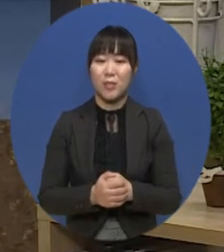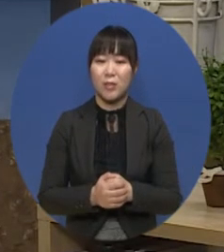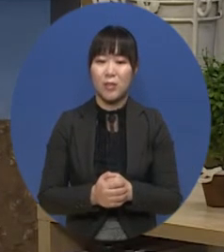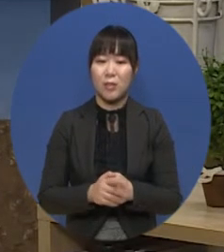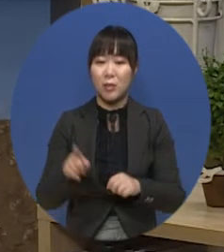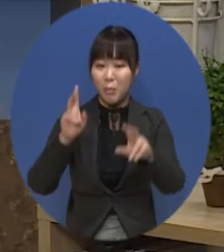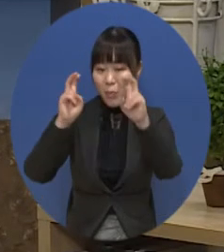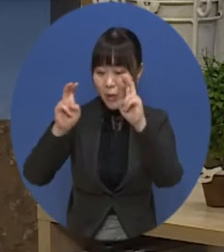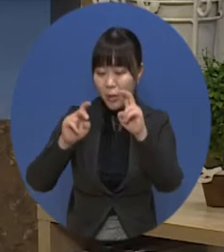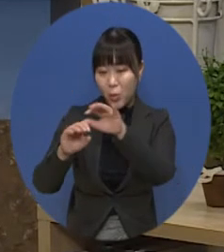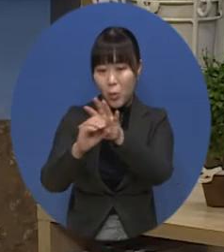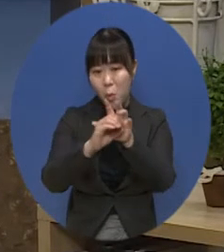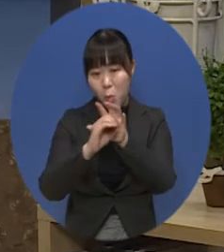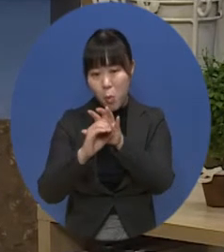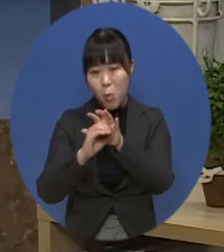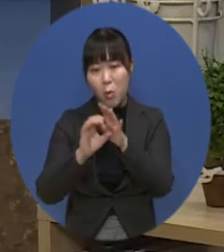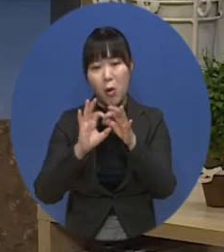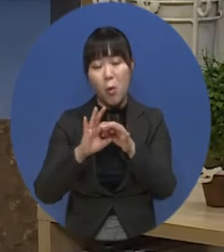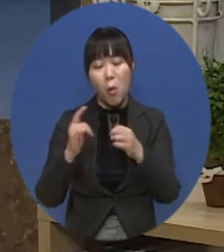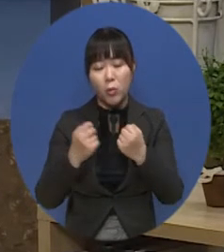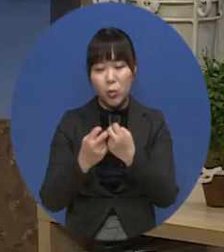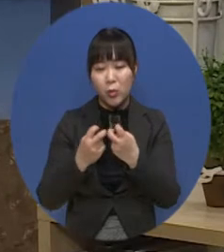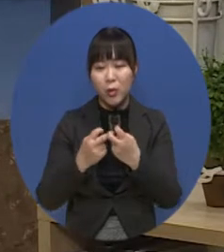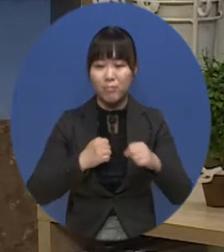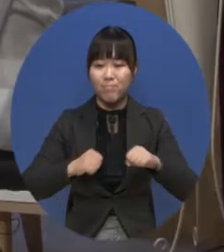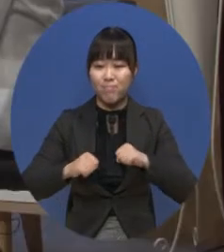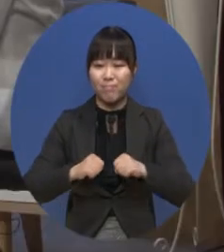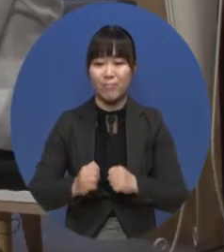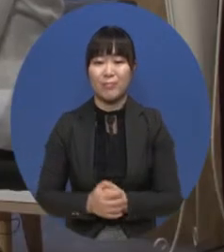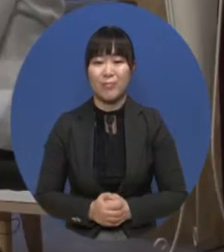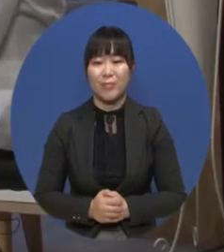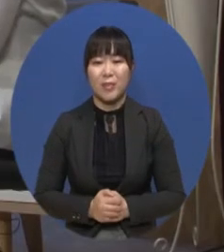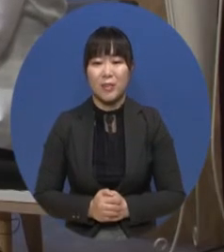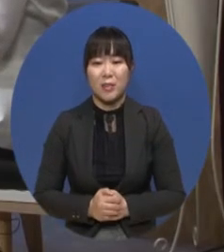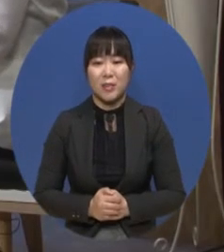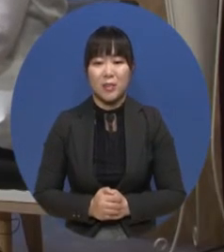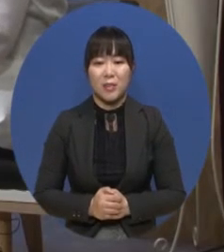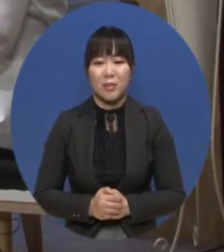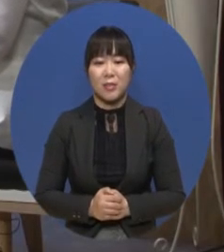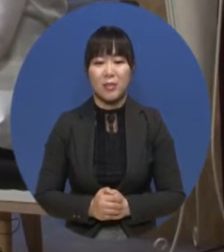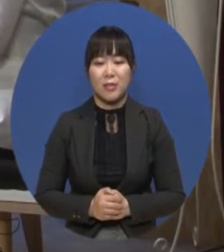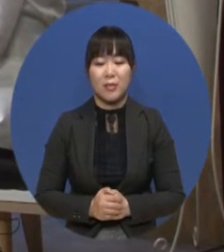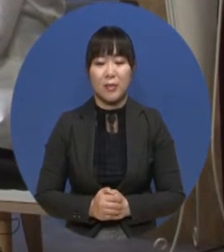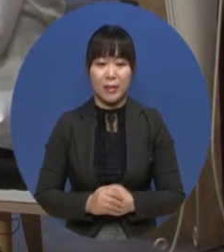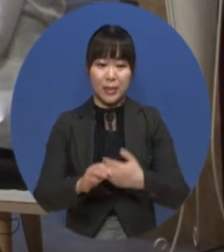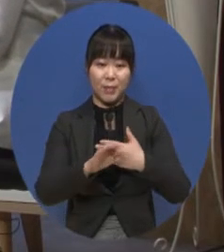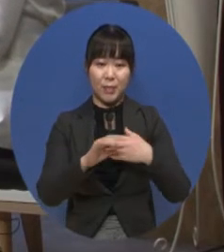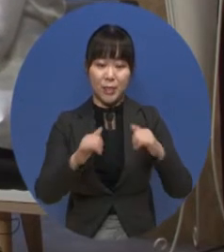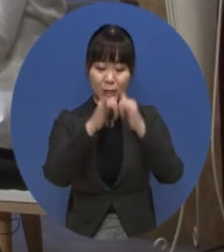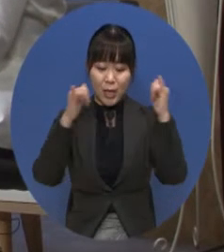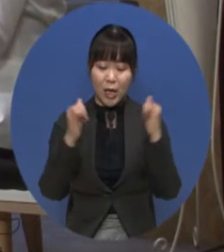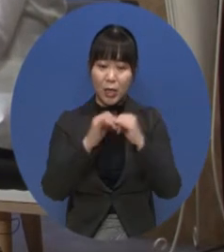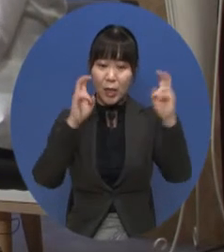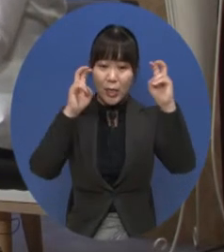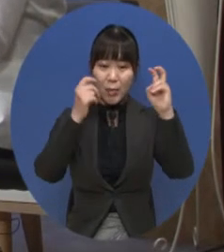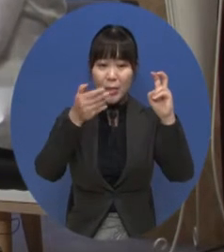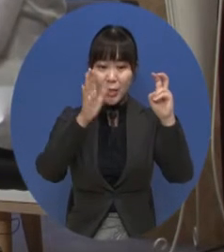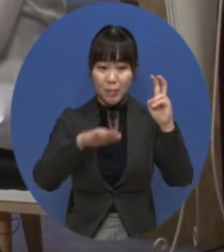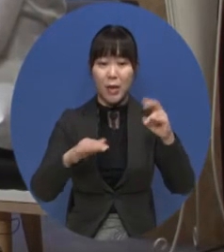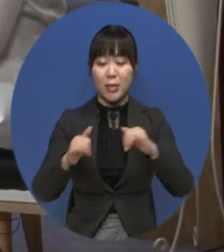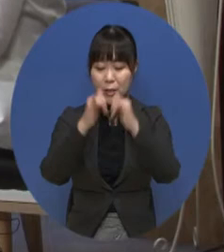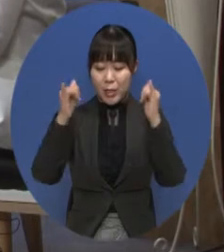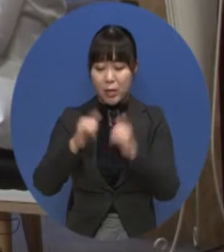소소한 소통에서는 코로나19에 대해서 어떻게 대응을 하고 계신가요? 이게 예비 사회적 기업이긴 하지만 이제